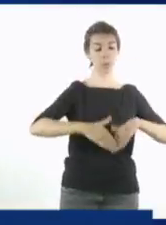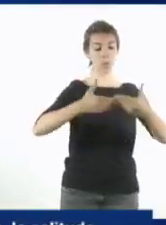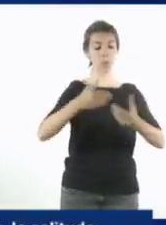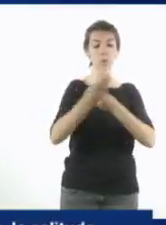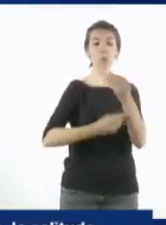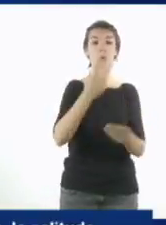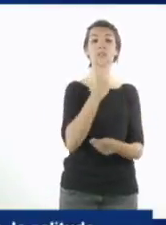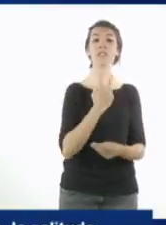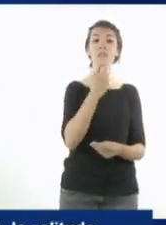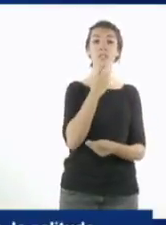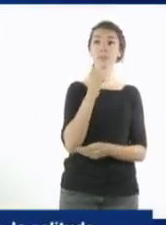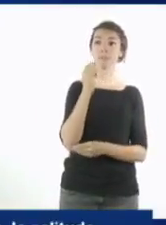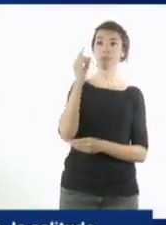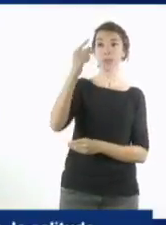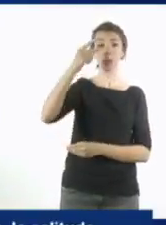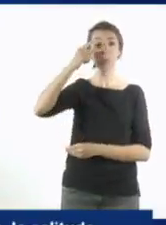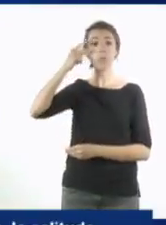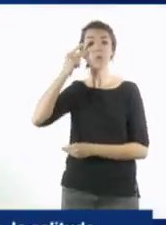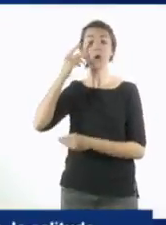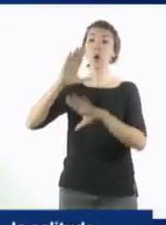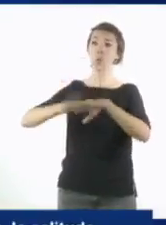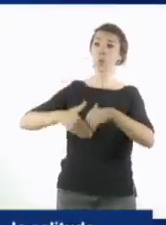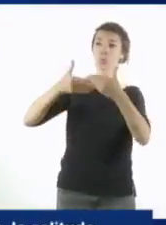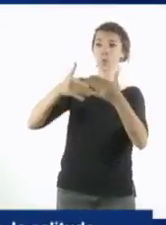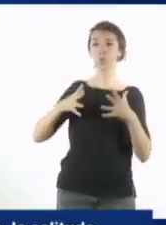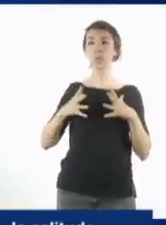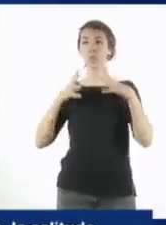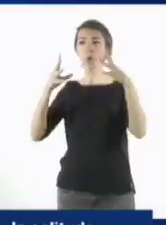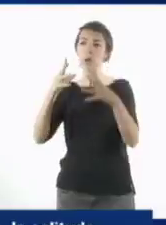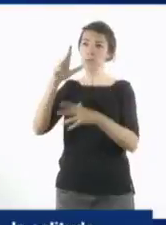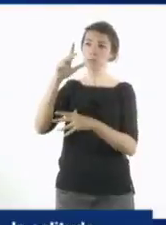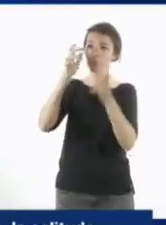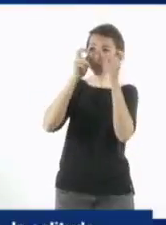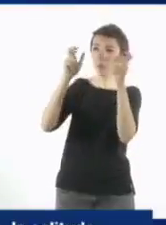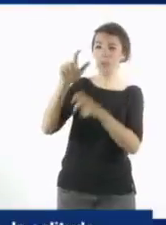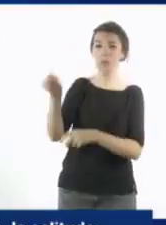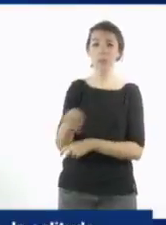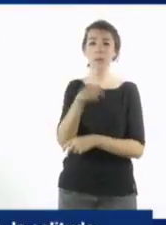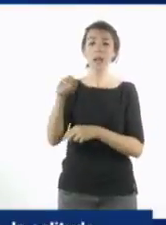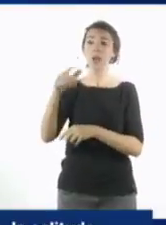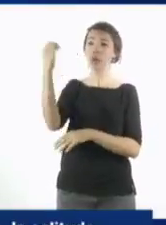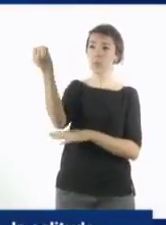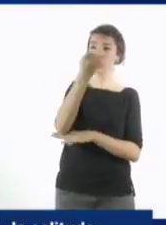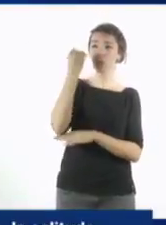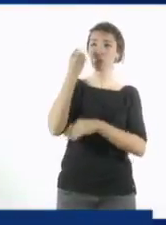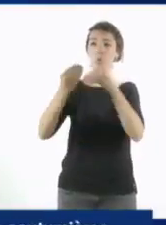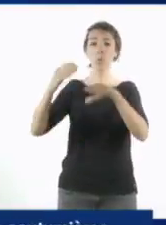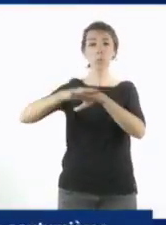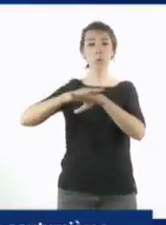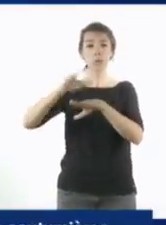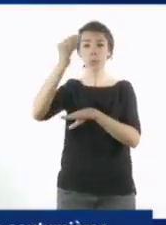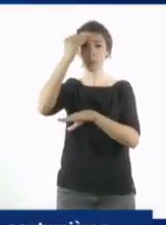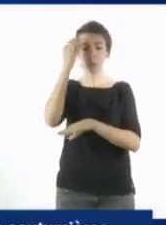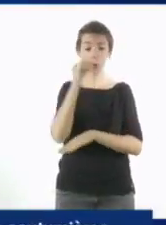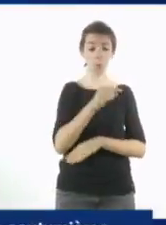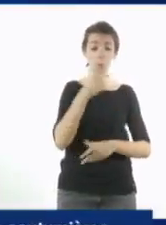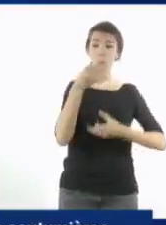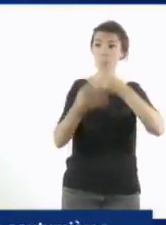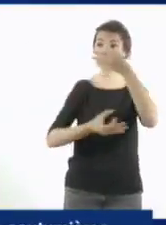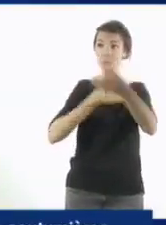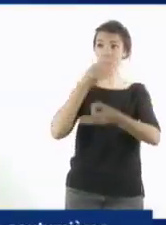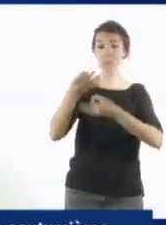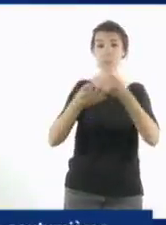La coutume, le courage, le charisme, la solitude et la conscience politique de Nidoïch Neslin sont racontées par huit